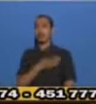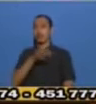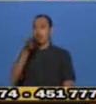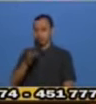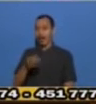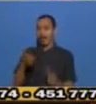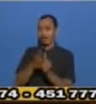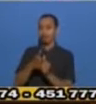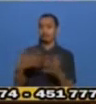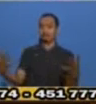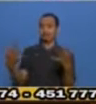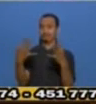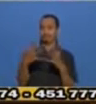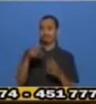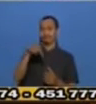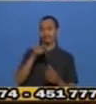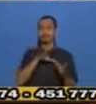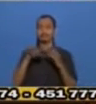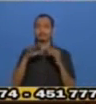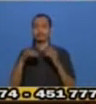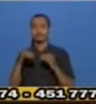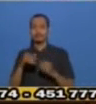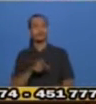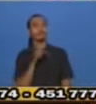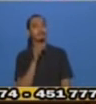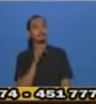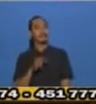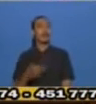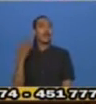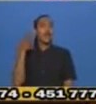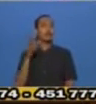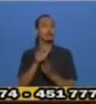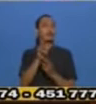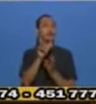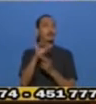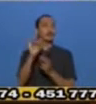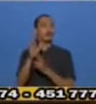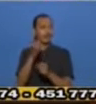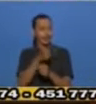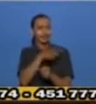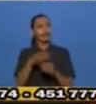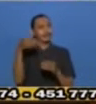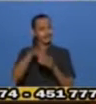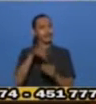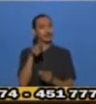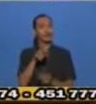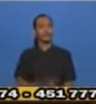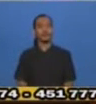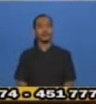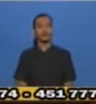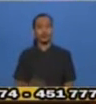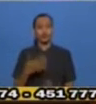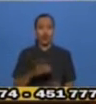terutama Bu Nuning dengan dengan pasukannya nih yang udah enggak, maksudnya sudah pokoknya sudah